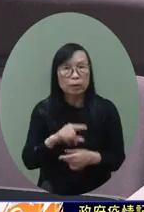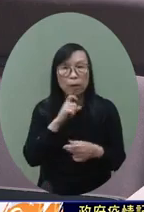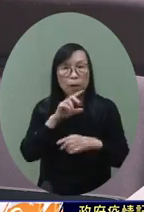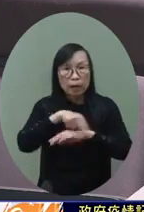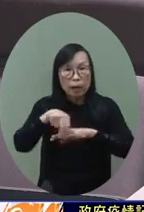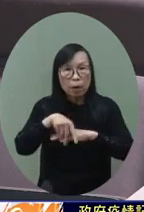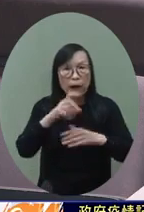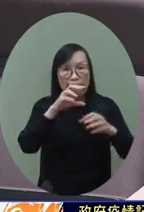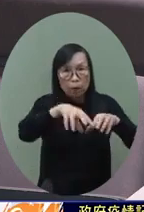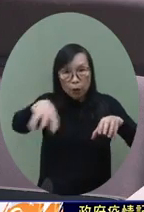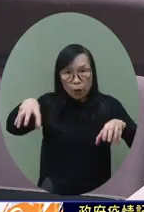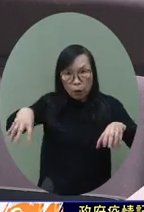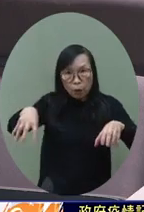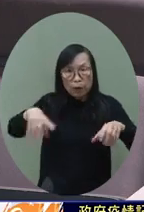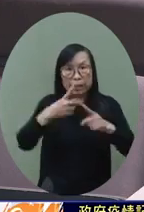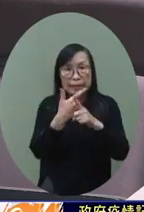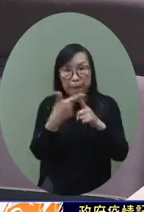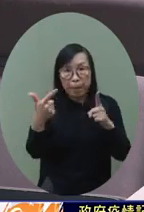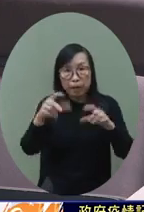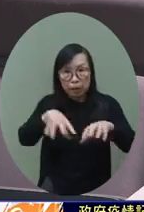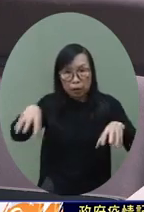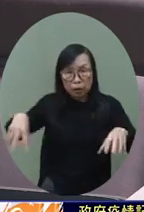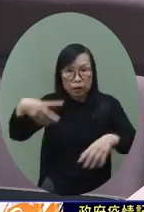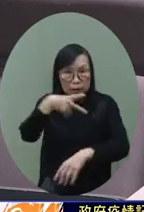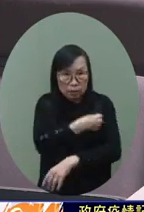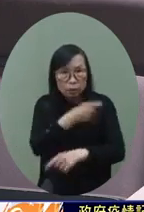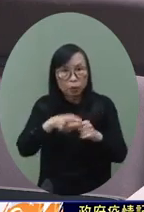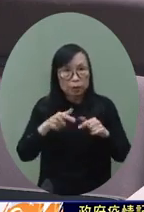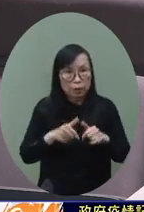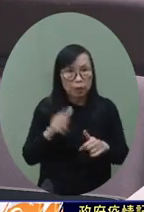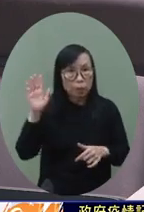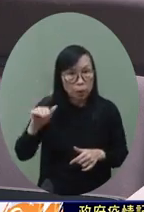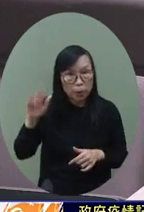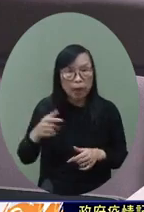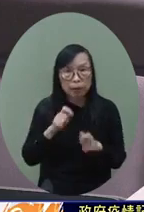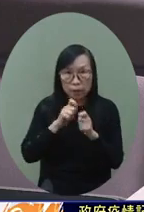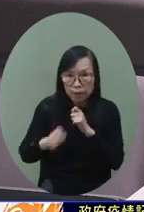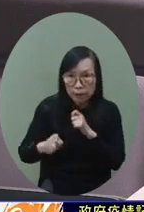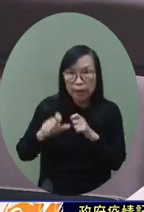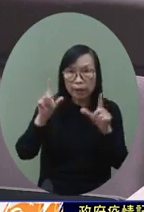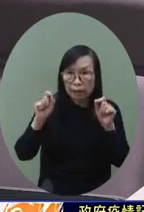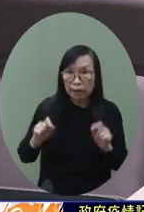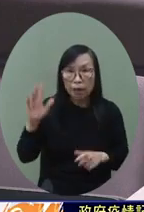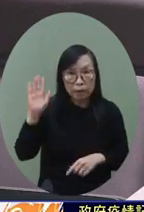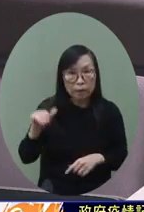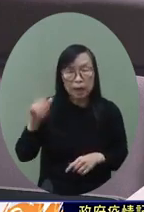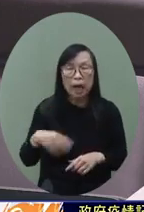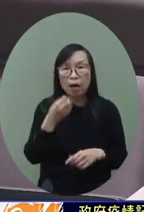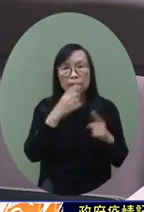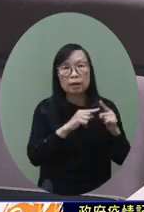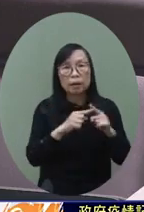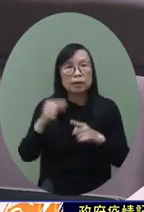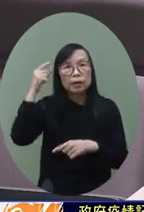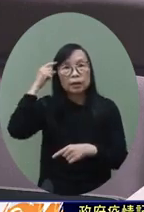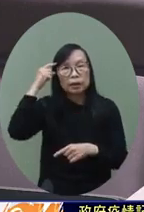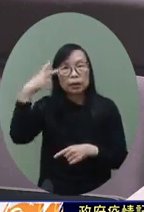喺每一區，即係18區設立呢個接種嘅中心啦？會唔會有啲詳情可以講下啦？同埋市民其實係咪可以知道邊